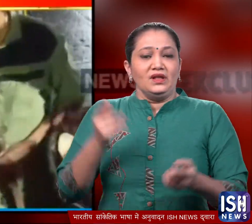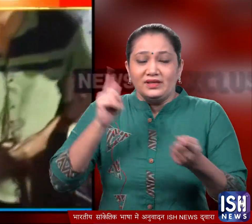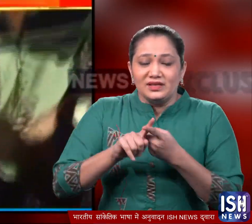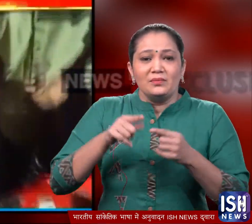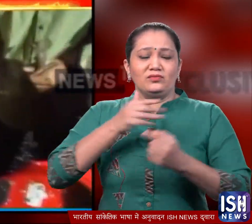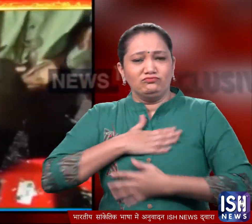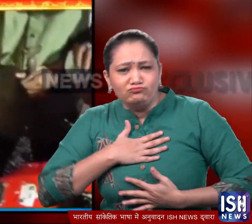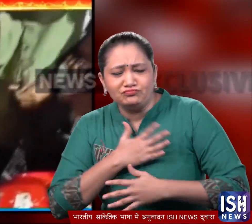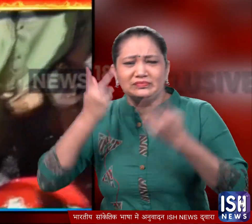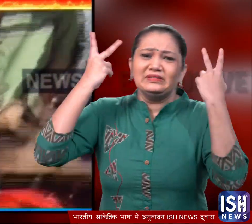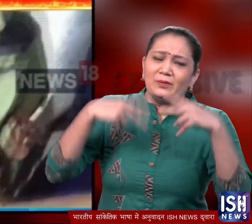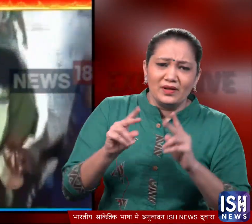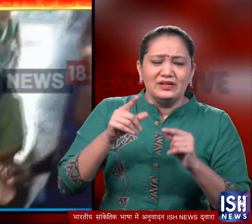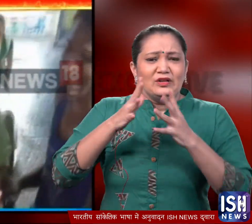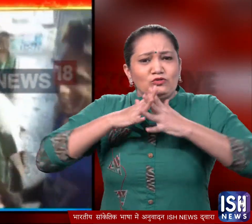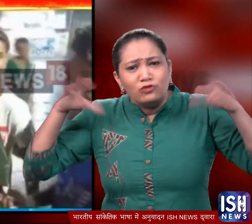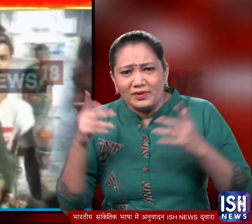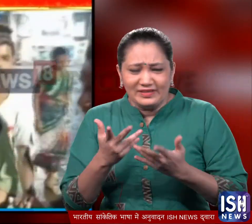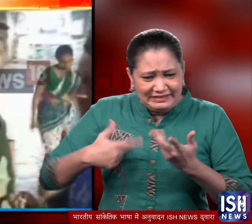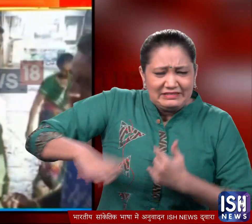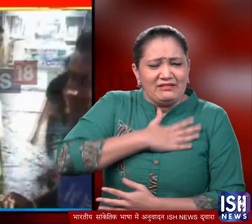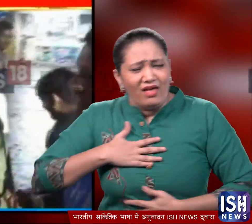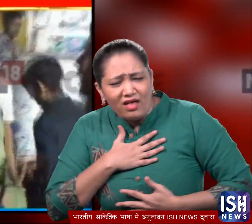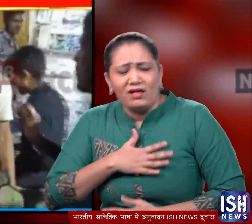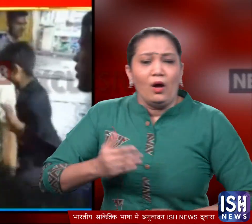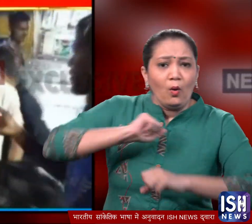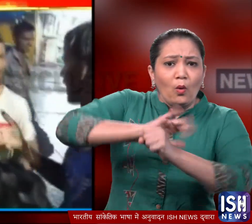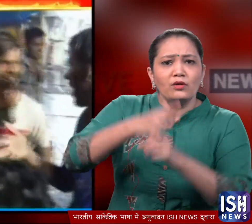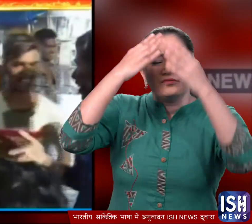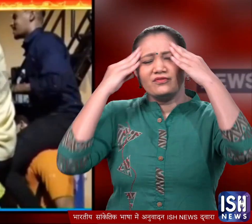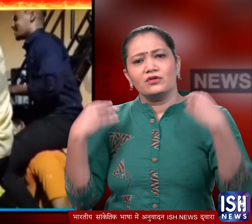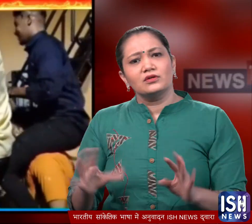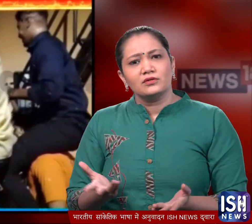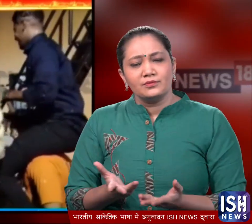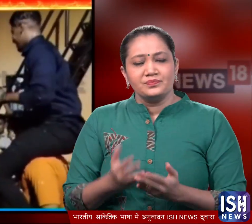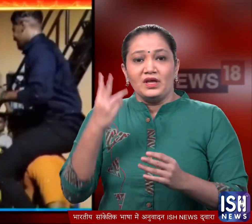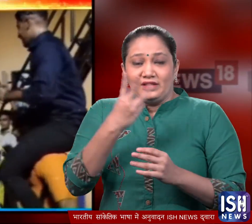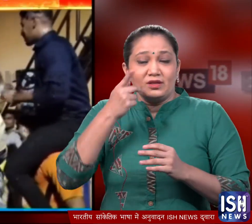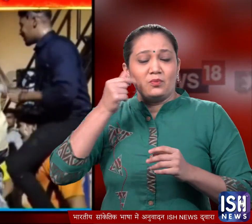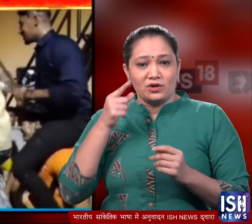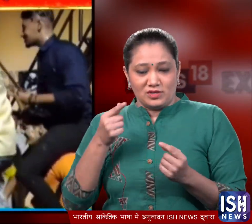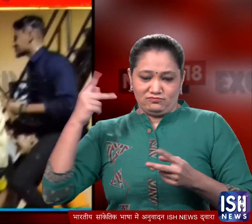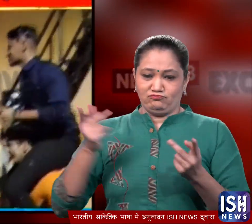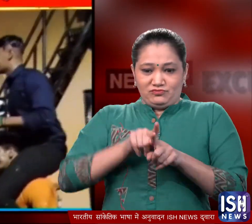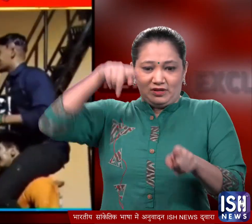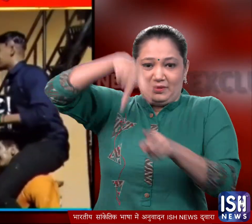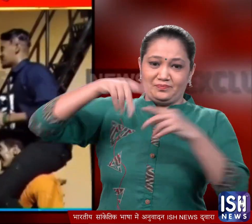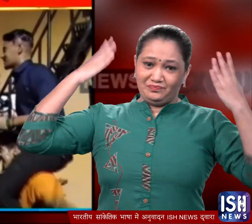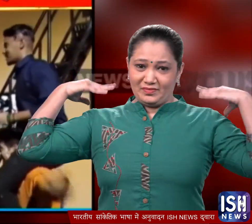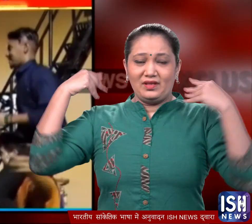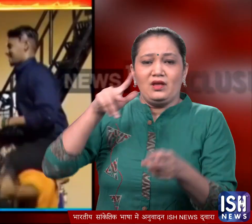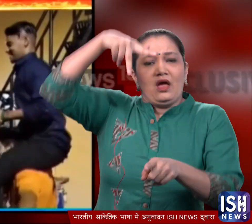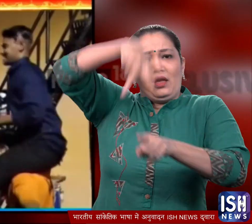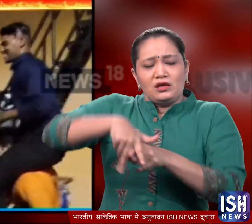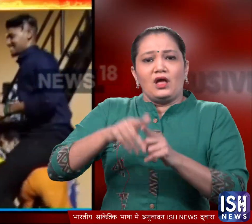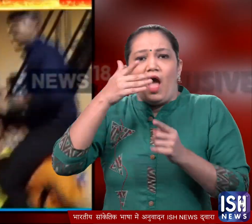इतना ही नहीं, जश्न का जुनून उन लोगों के सिर पर इस तरह चढ़ा कि वो लोग कोरोना को ही भूल गए। उनमें 3 लड़के अपने दोस्तों के कंधों पर